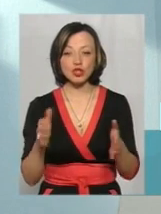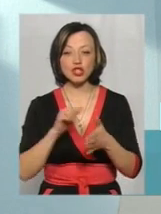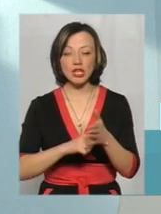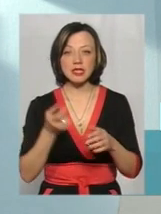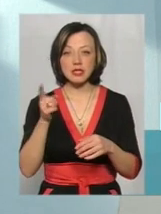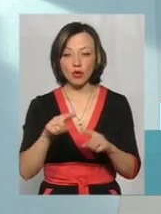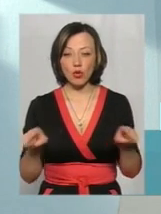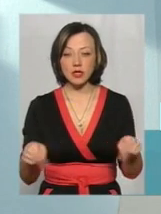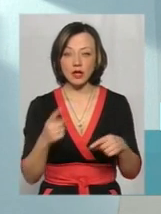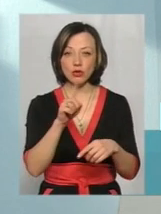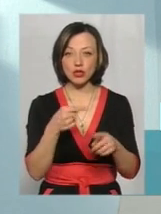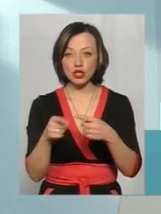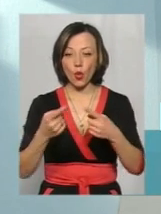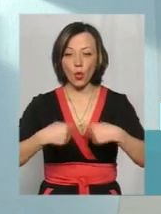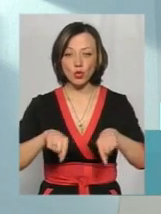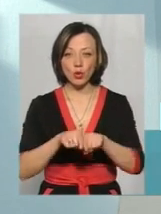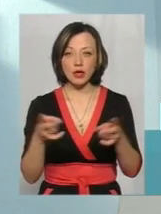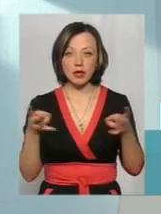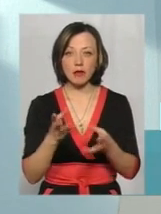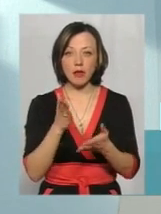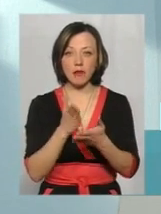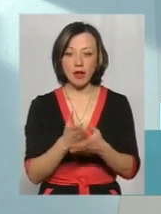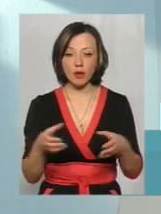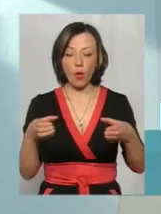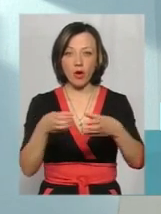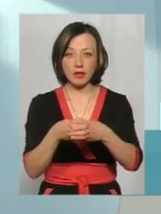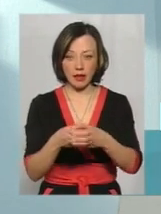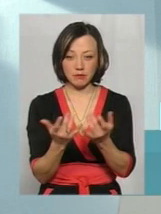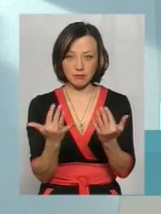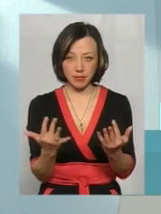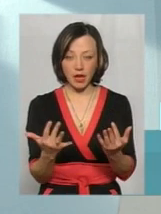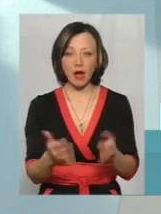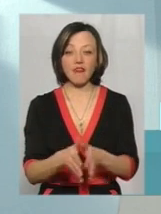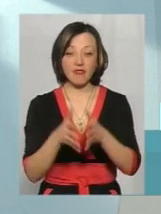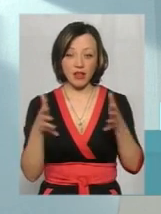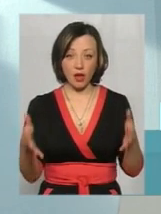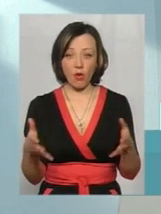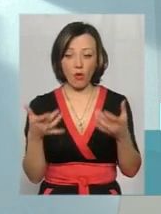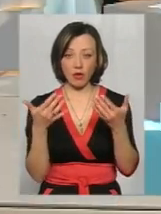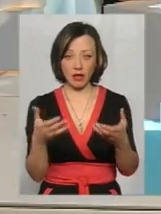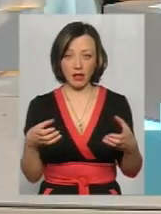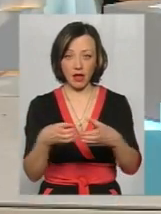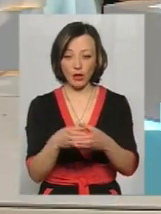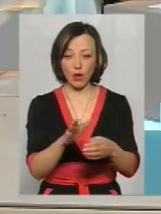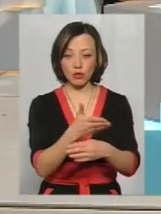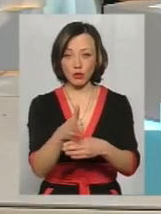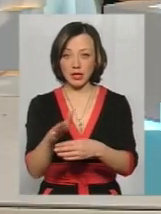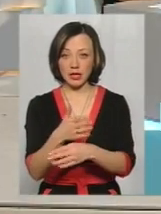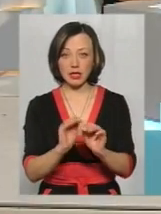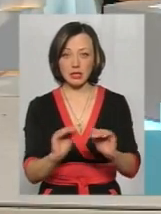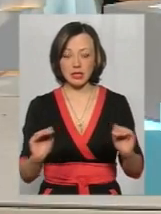щоб організувати той чи інший гурток, треба мати певний контингент. З великого контингенту можна розподілити дітей за